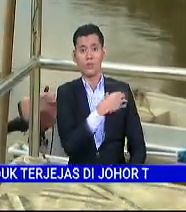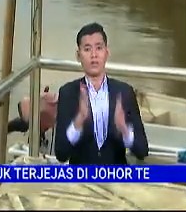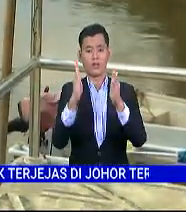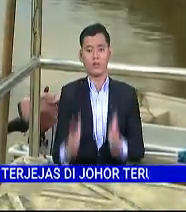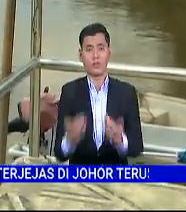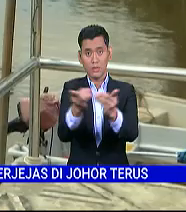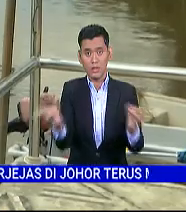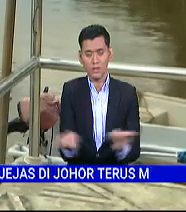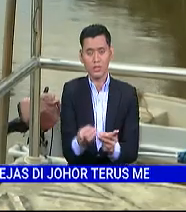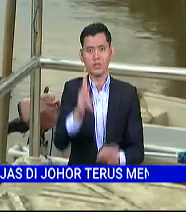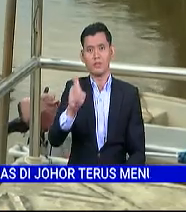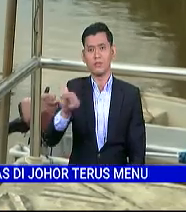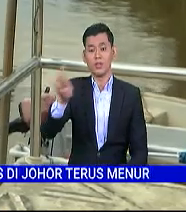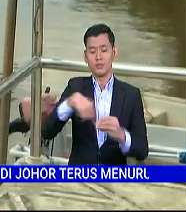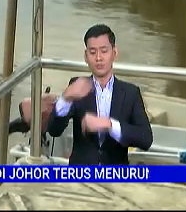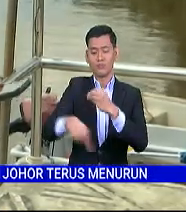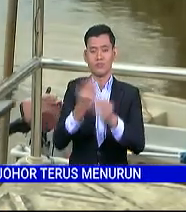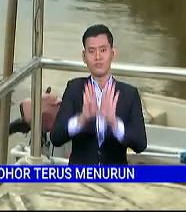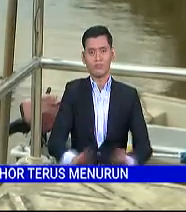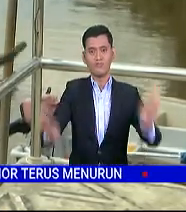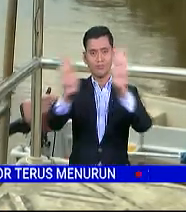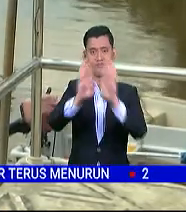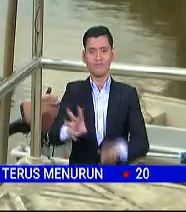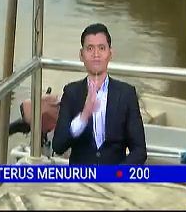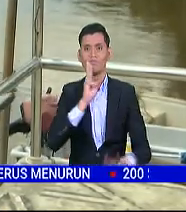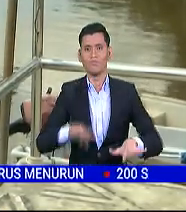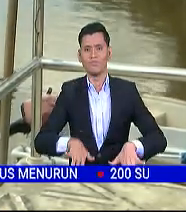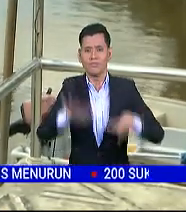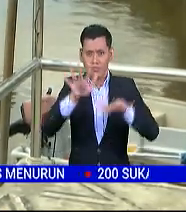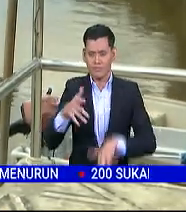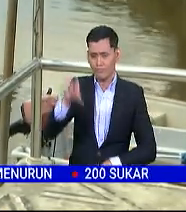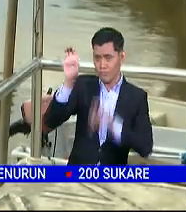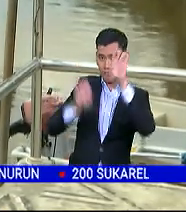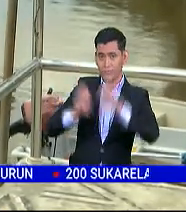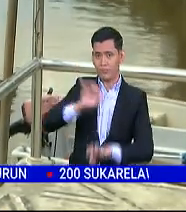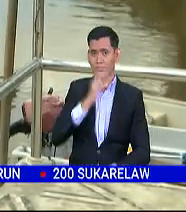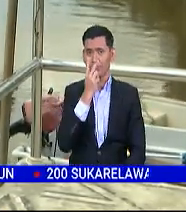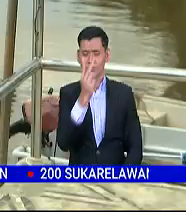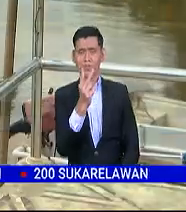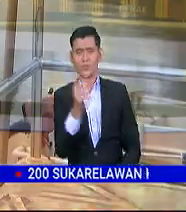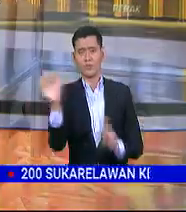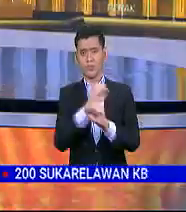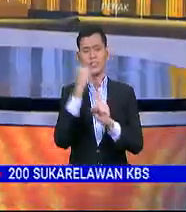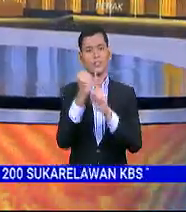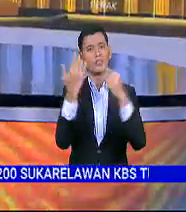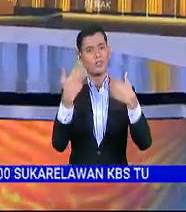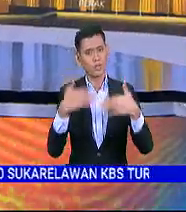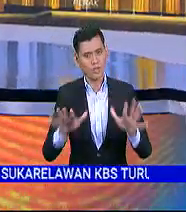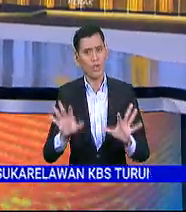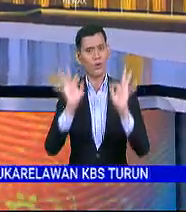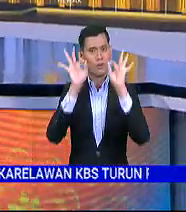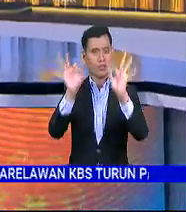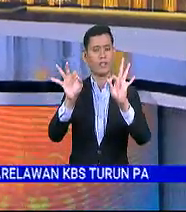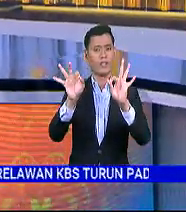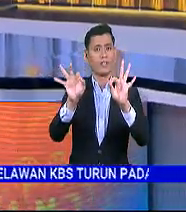mengenai perkembangan banjir di Johor. Dan sepanjang penelitian dan tinjauan saya di Muar ini, keadaan telah pun beransur pulih